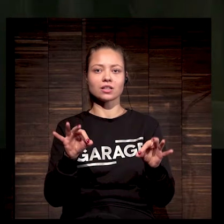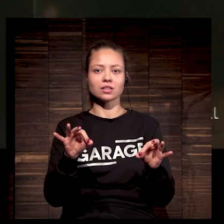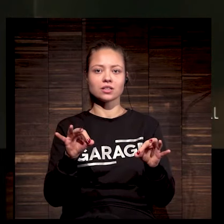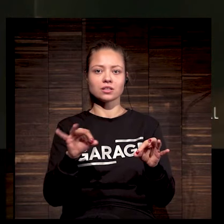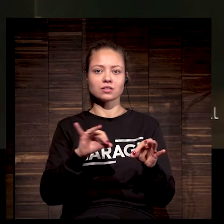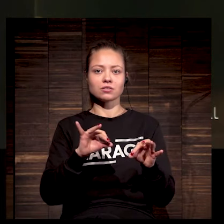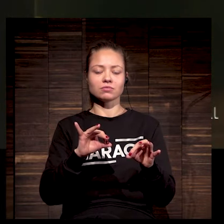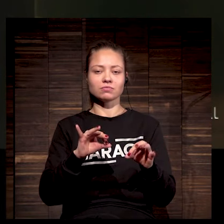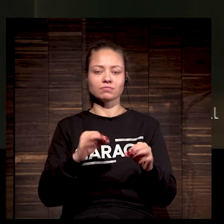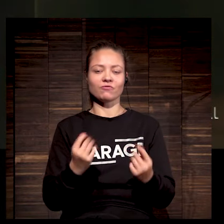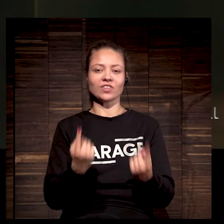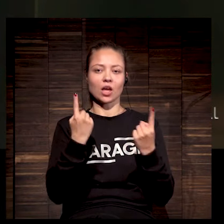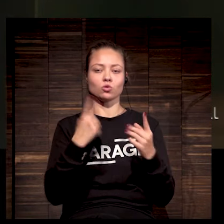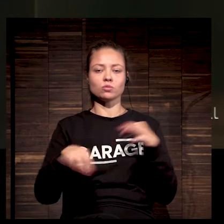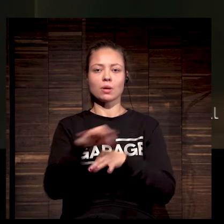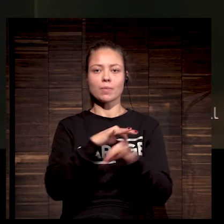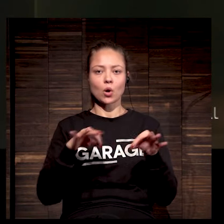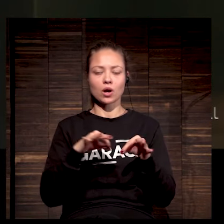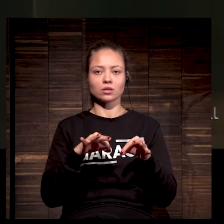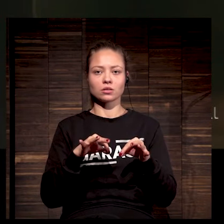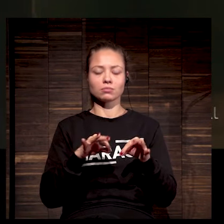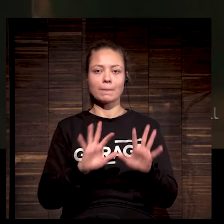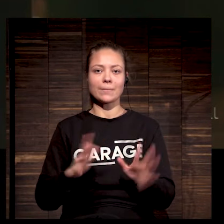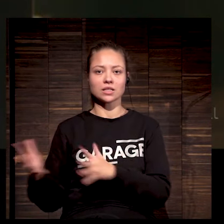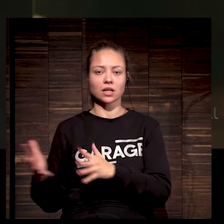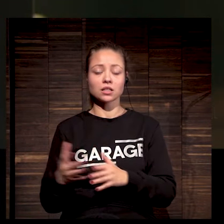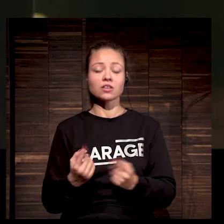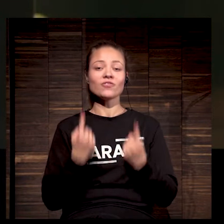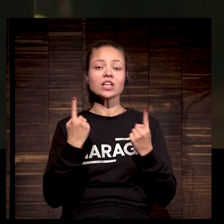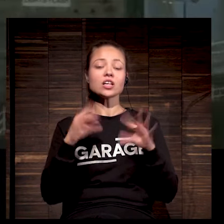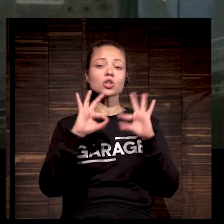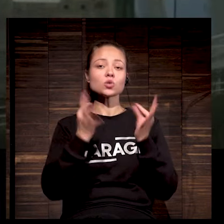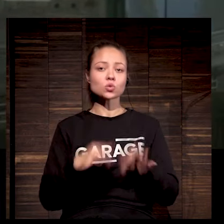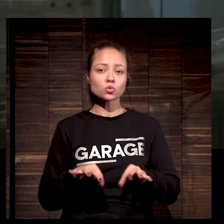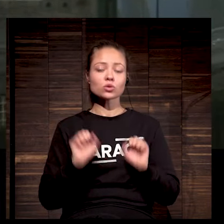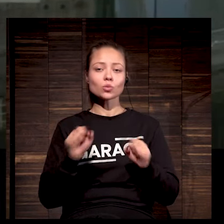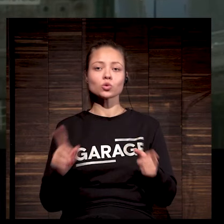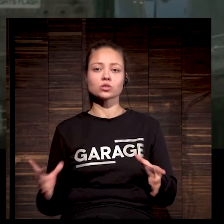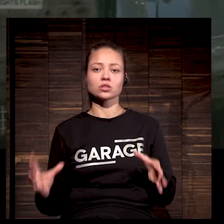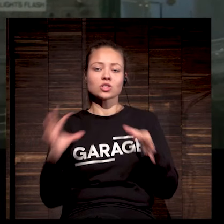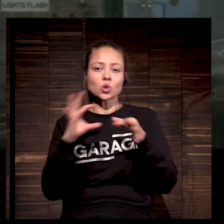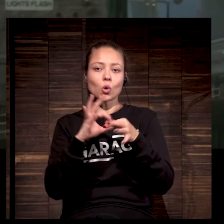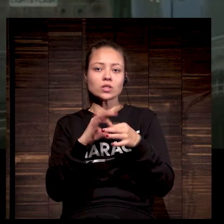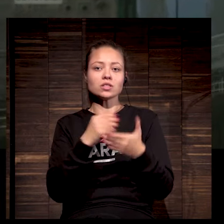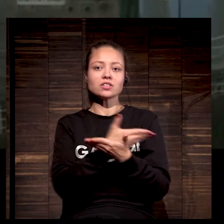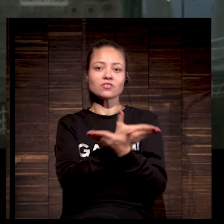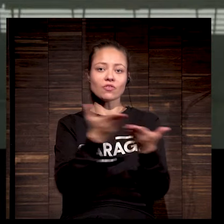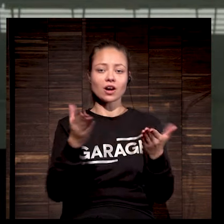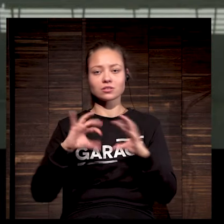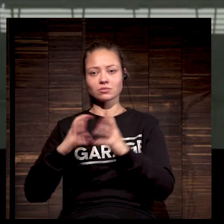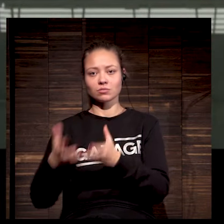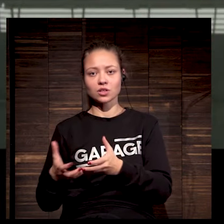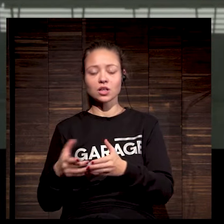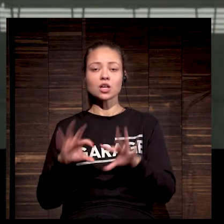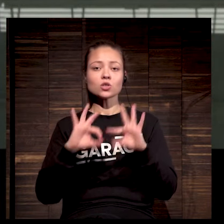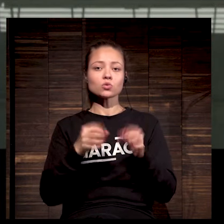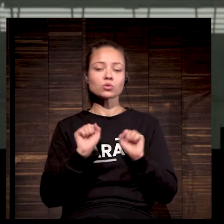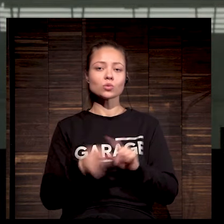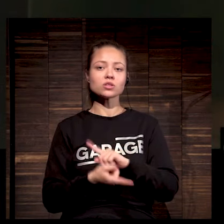выдающимся проектом происходить великое искусство может соединить вас с миром искусства может